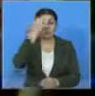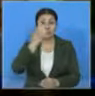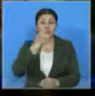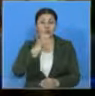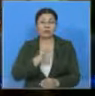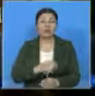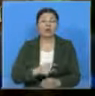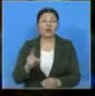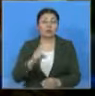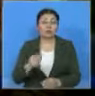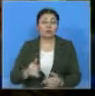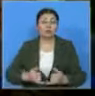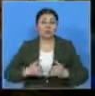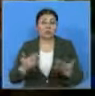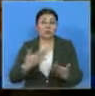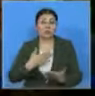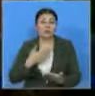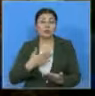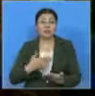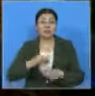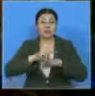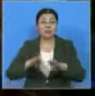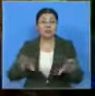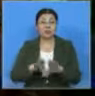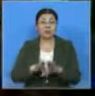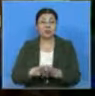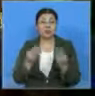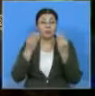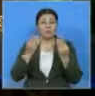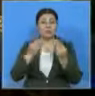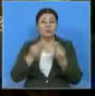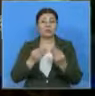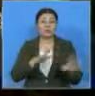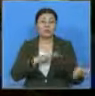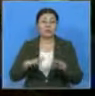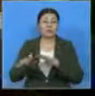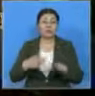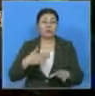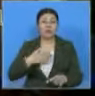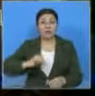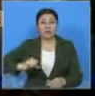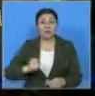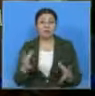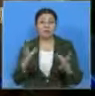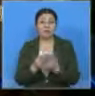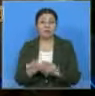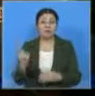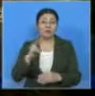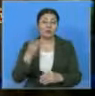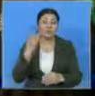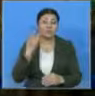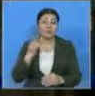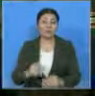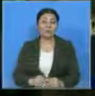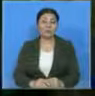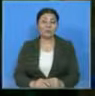для нас вот такой красоты. Я с удовольствием хожу. Моя подружка, она все время мне место занимает. Первая приходит. Как